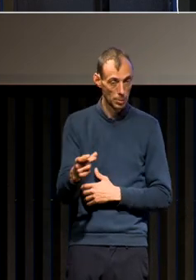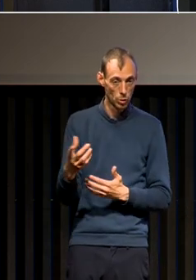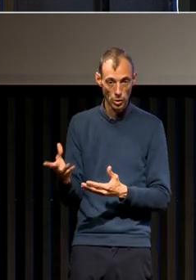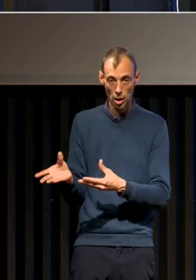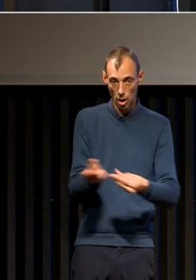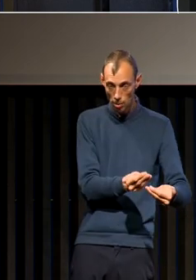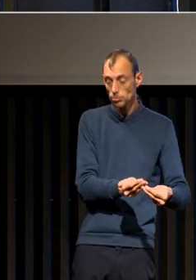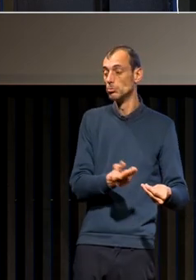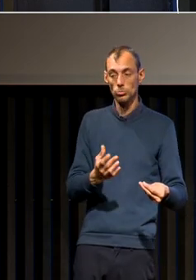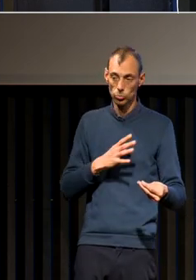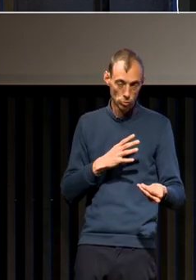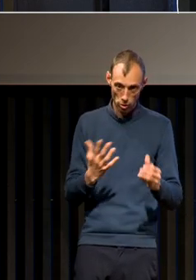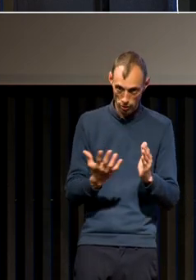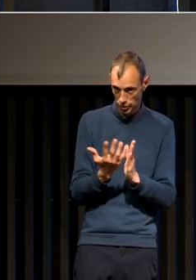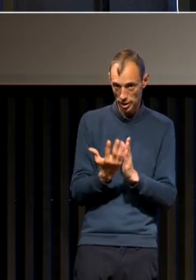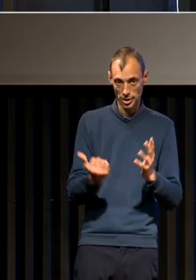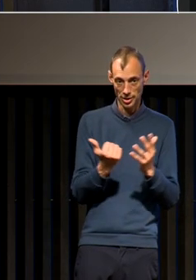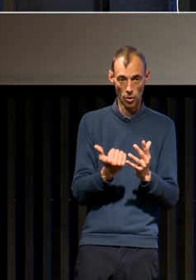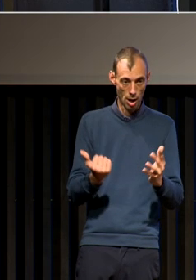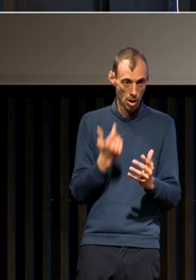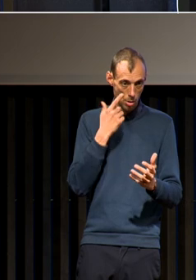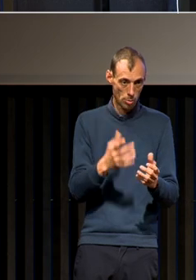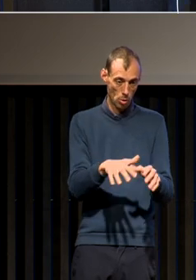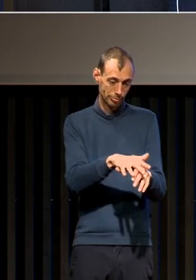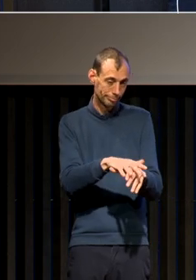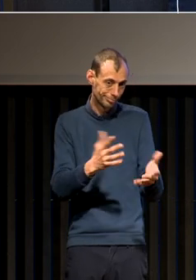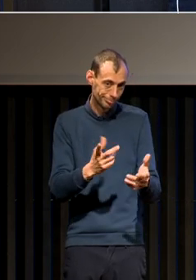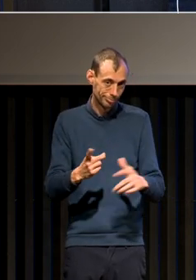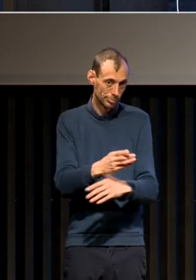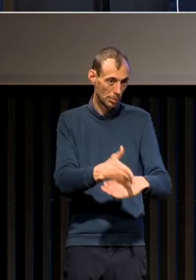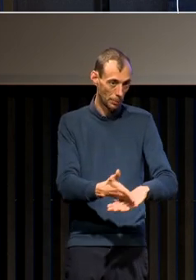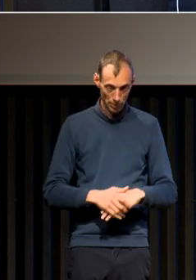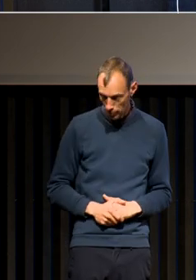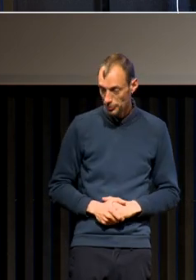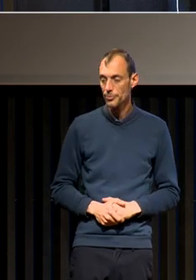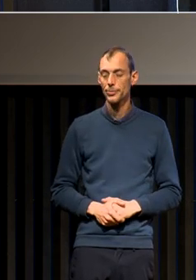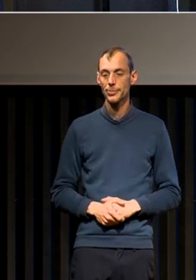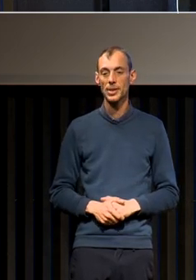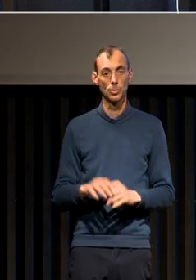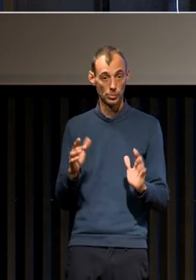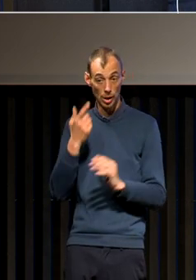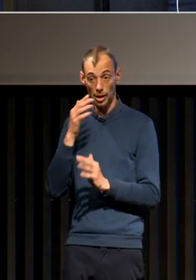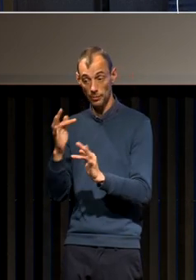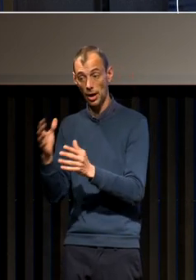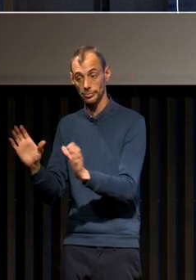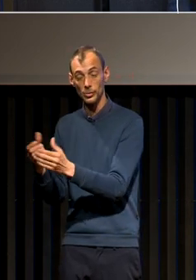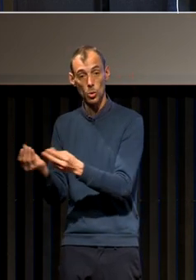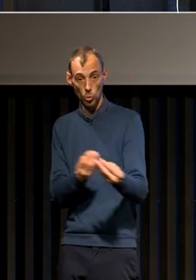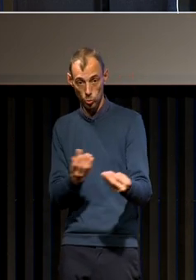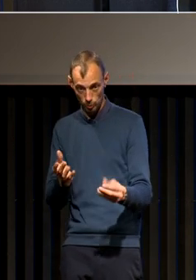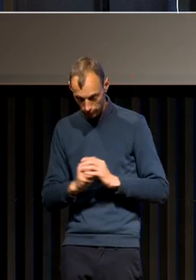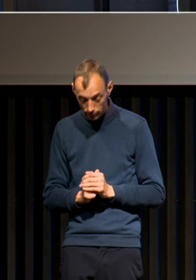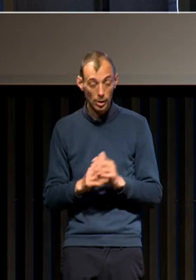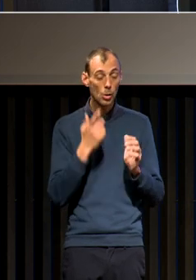pour constituer les paillettes de spermatozoïdes. Les receveurs. Eh bien, il faut contacter le CECOS de